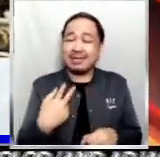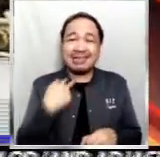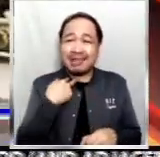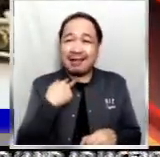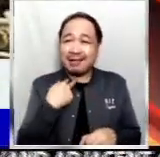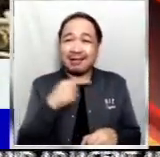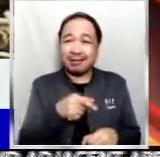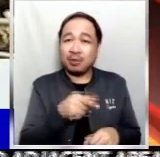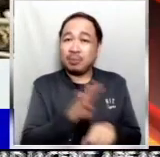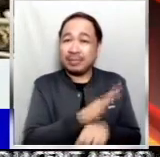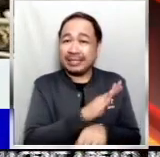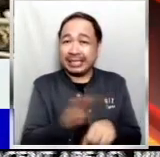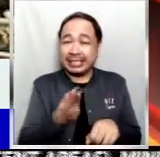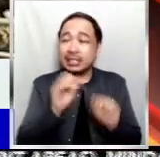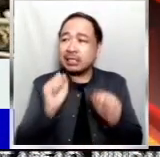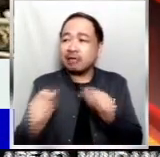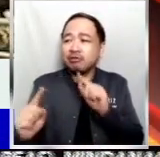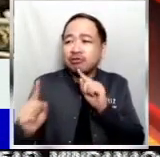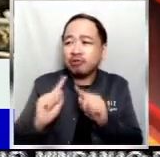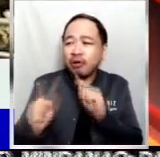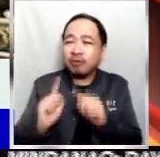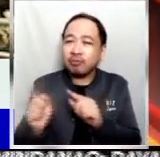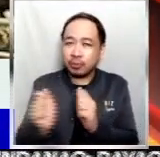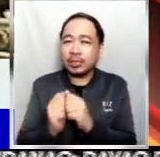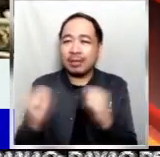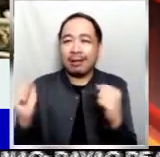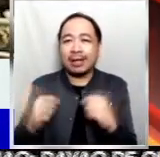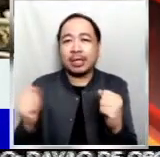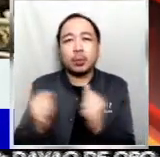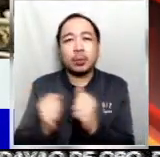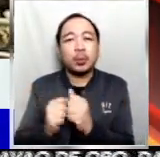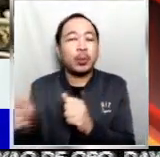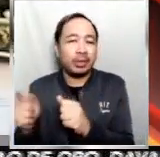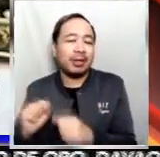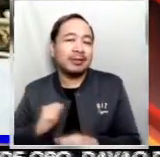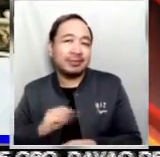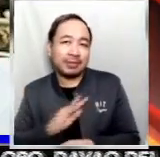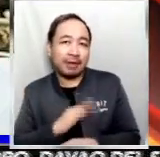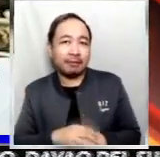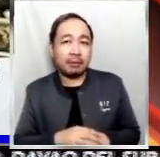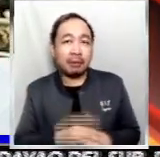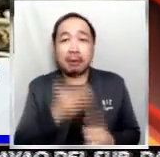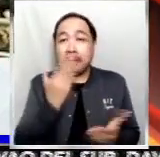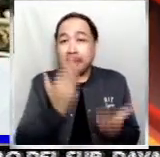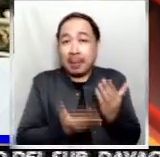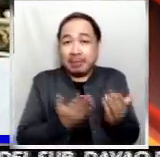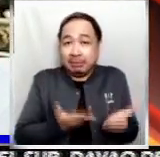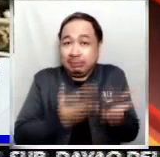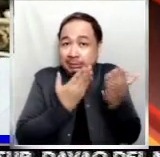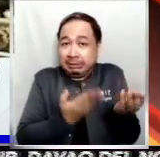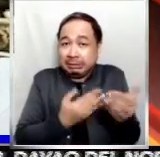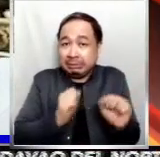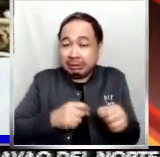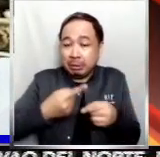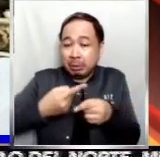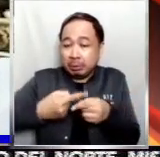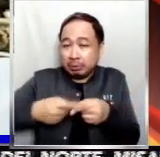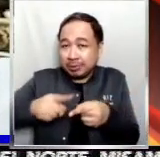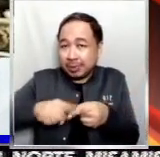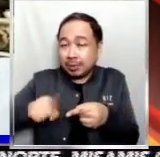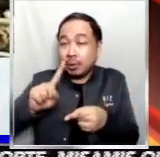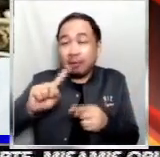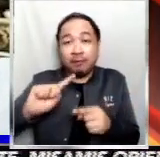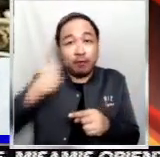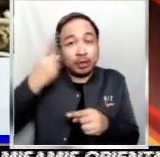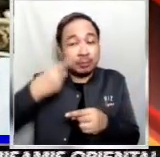Pwede sigurong installment. Yung isang bahagi ng installment ay on or before December 24